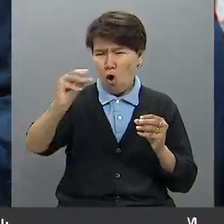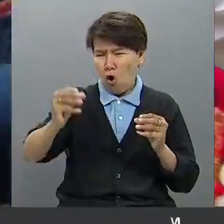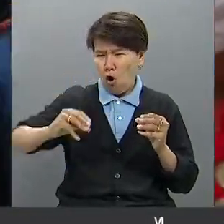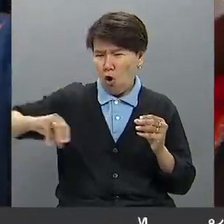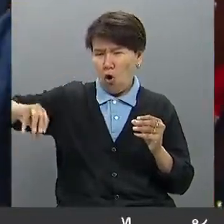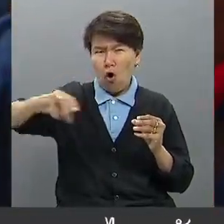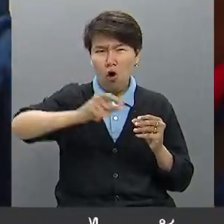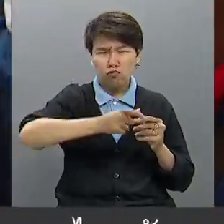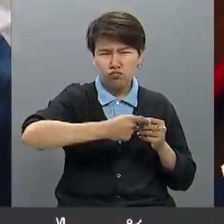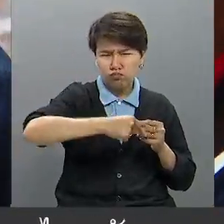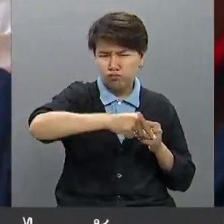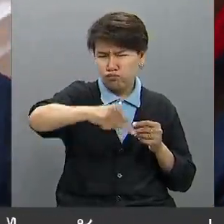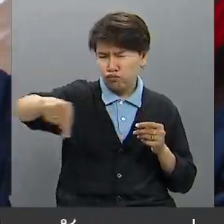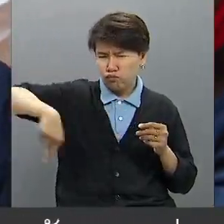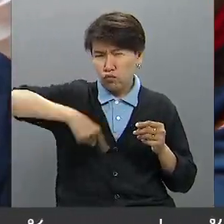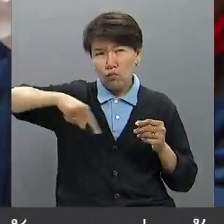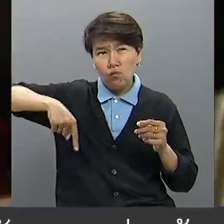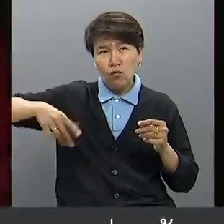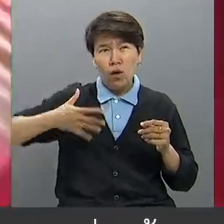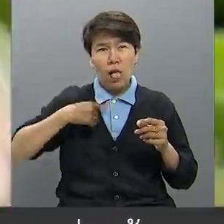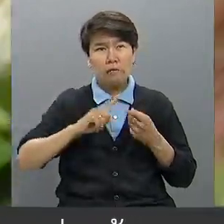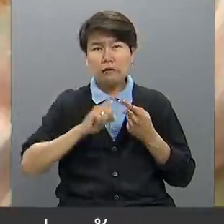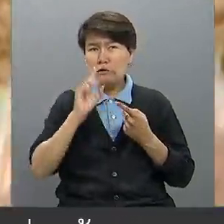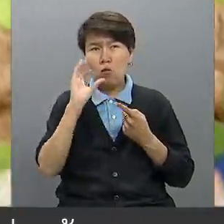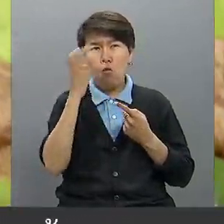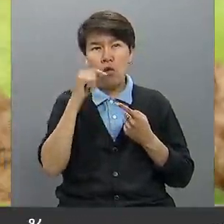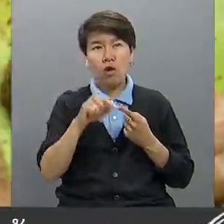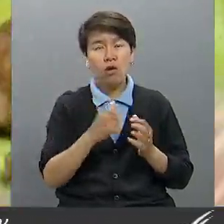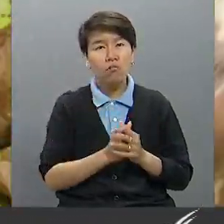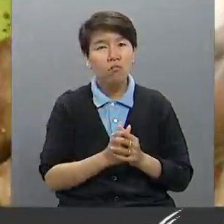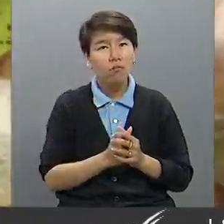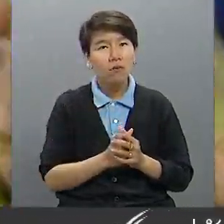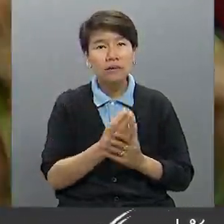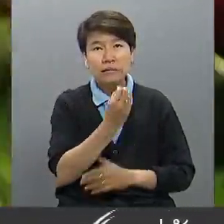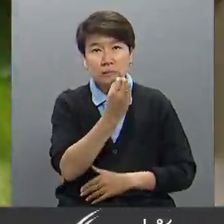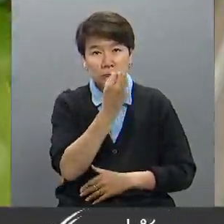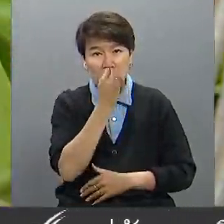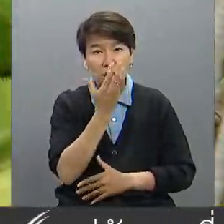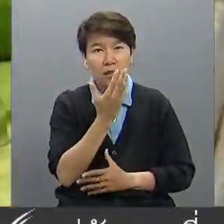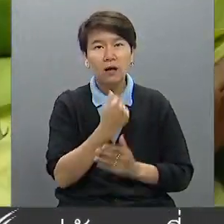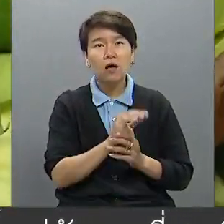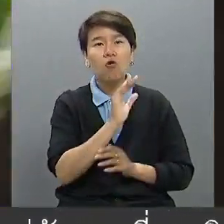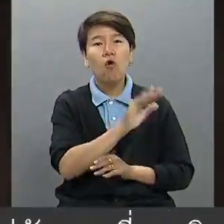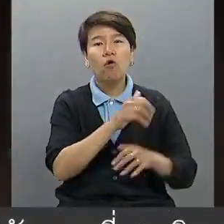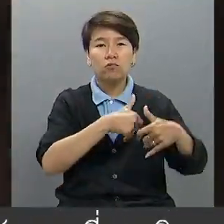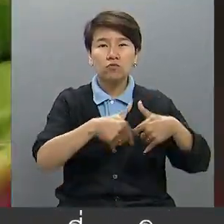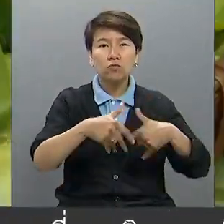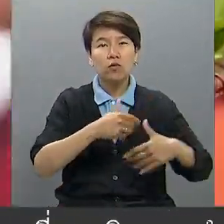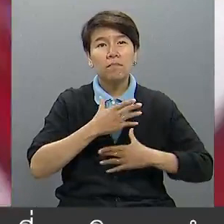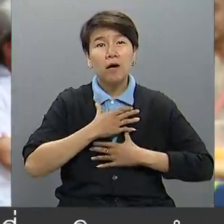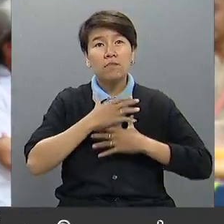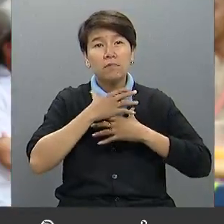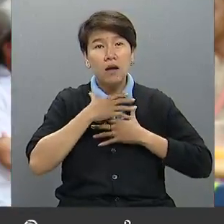องจากว่าข้าวปุ้งเนี่ยเป็นอาหารมหัศจรรย์นะของพี่น้องชนเผ่าต่างๆที่เอาไว้ใช้ในการแสดงความ